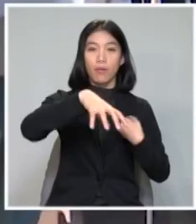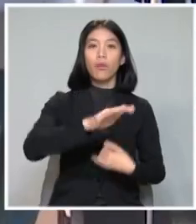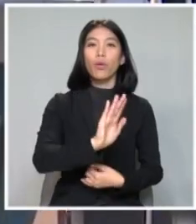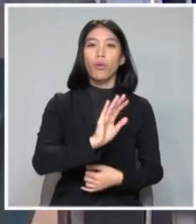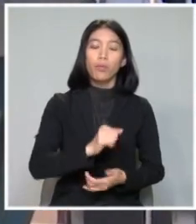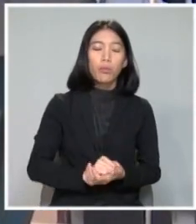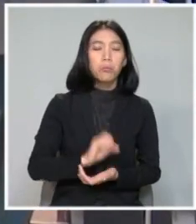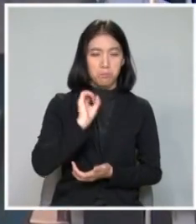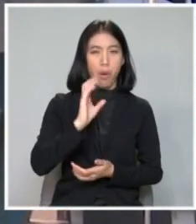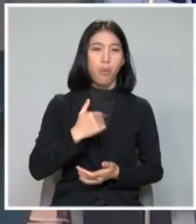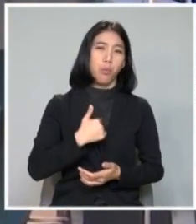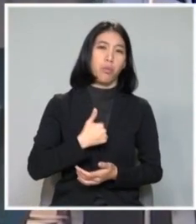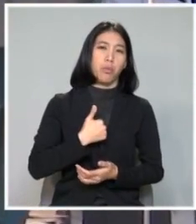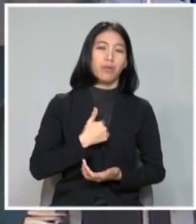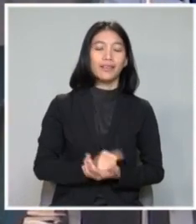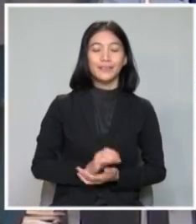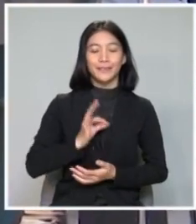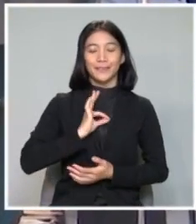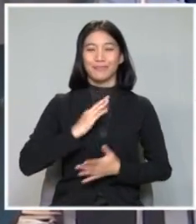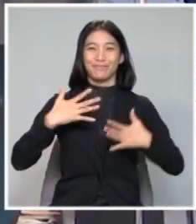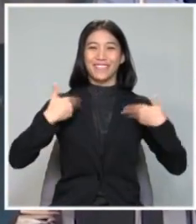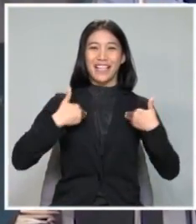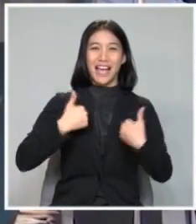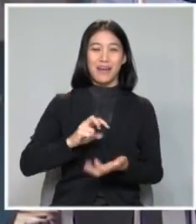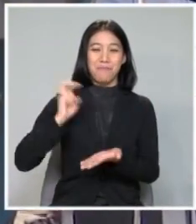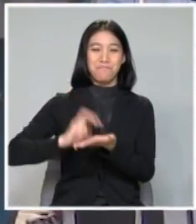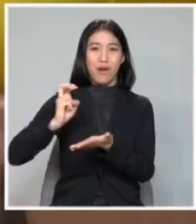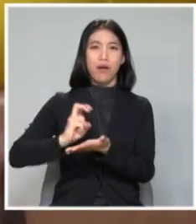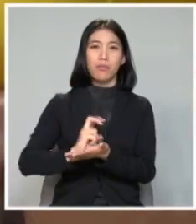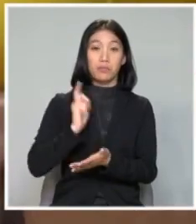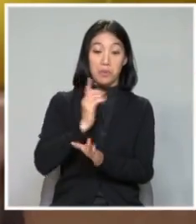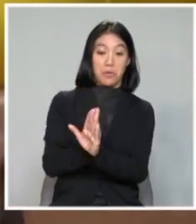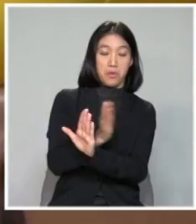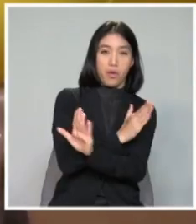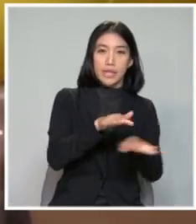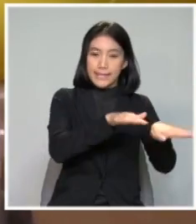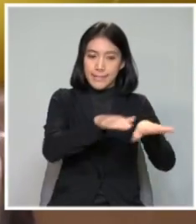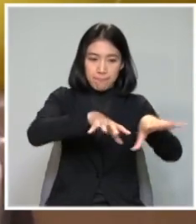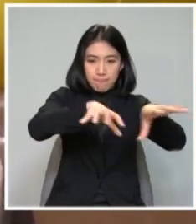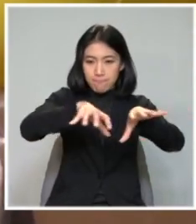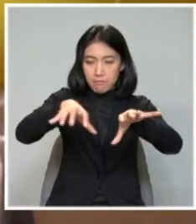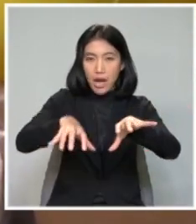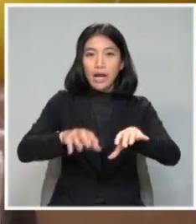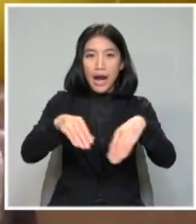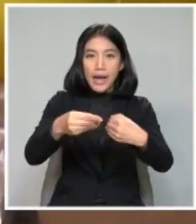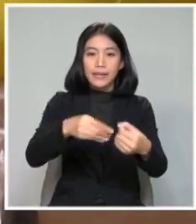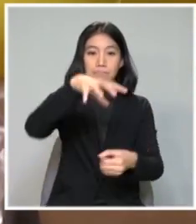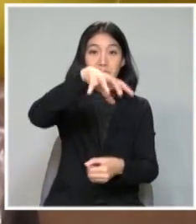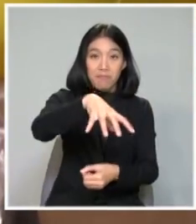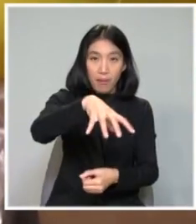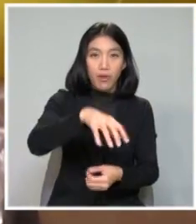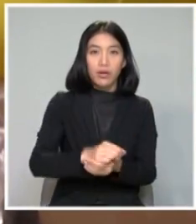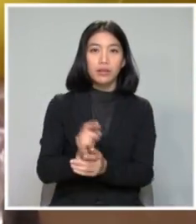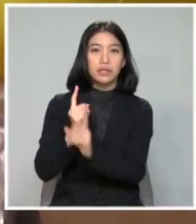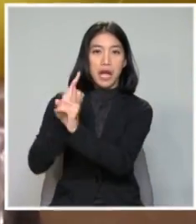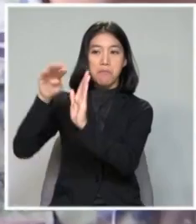ดีใจที่แพปลาได้รับการรับรองโดยก่อนหน้านี้ได้เตรียมตัวและเตรียมความพร้อมดูแลแพปลาให้มีมาตรฐานและทำตามข้อก